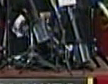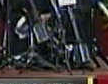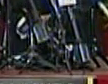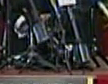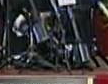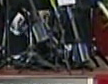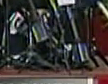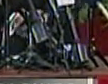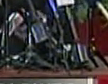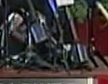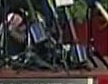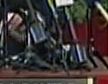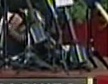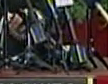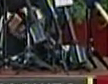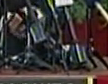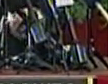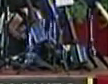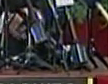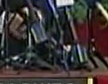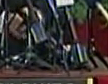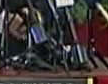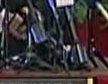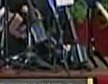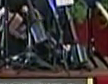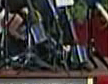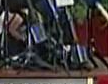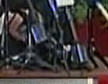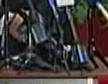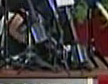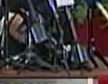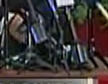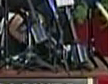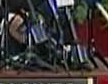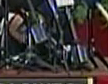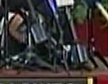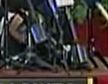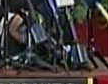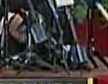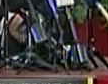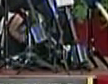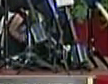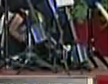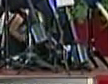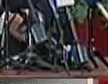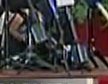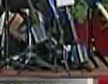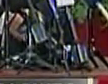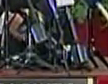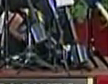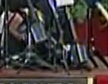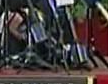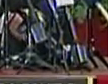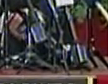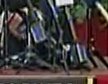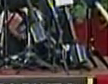Ladies and gentlemen, members of the media, to start off the press conference this evening, I hereby call upon Dato' Sri Hishamuddin Tun Hussein, Acting Minister